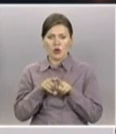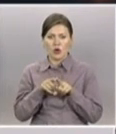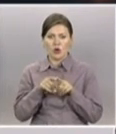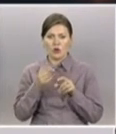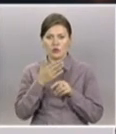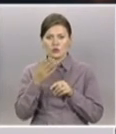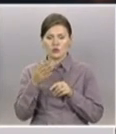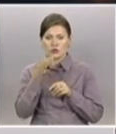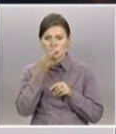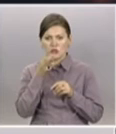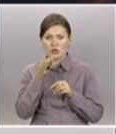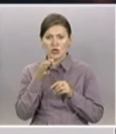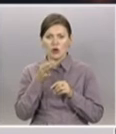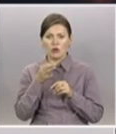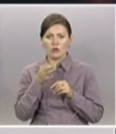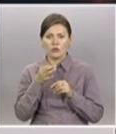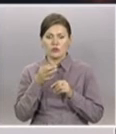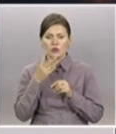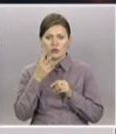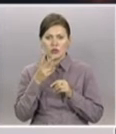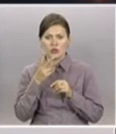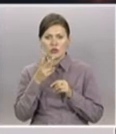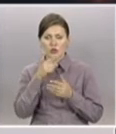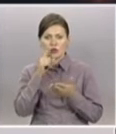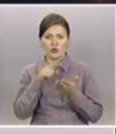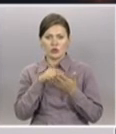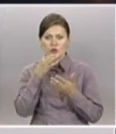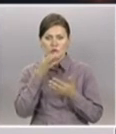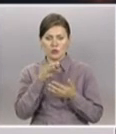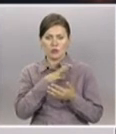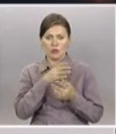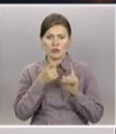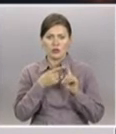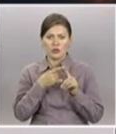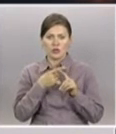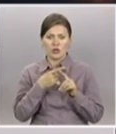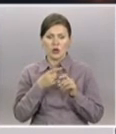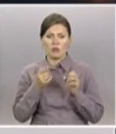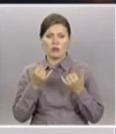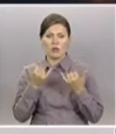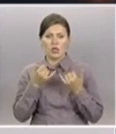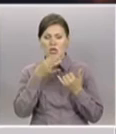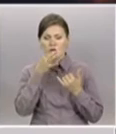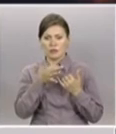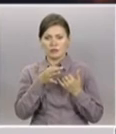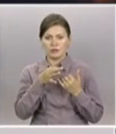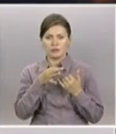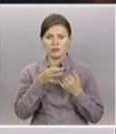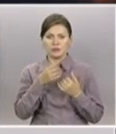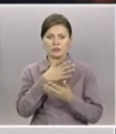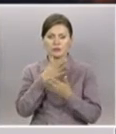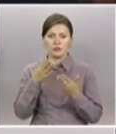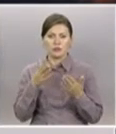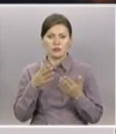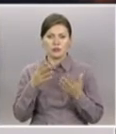дейді. Сол енді рұқсат етсеңіз осы екі сұрақыңызға жауап берейін. Біріншіден енді жаңа ғана айтып кеттім.